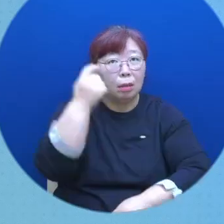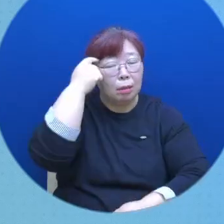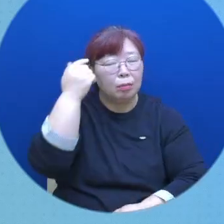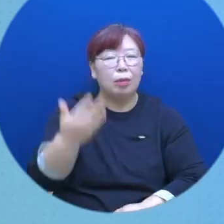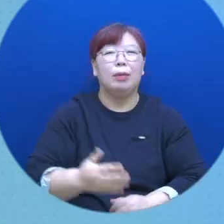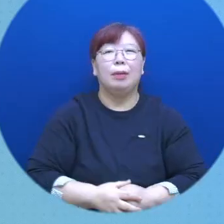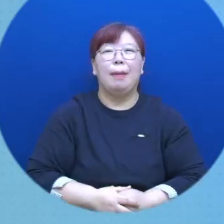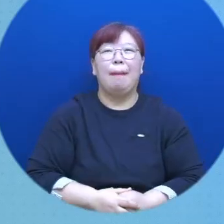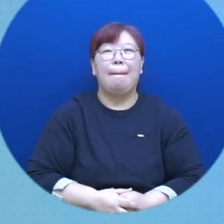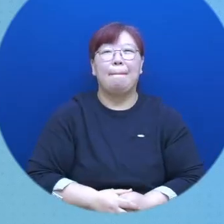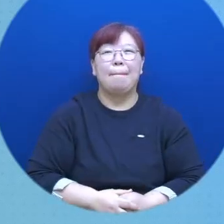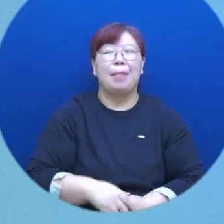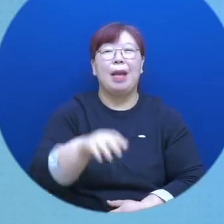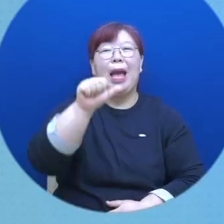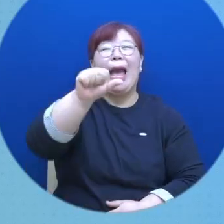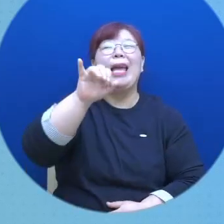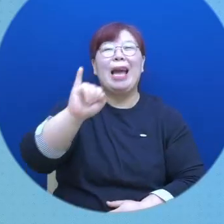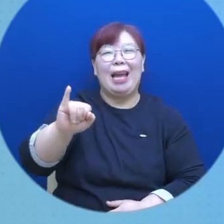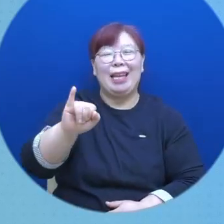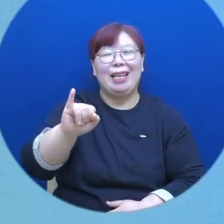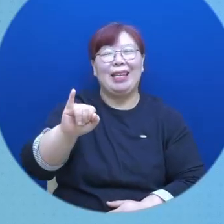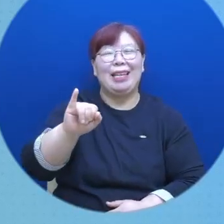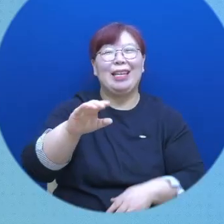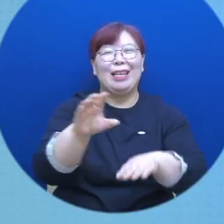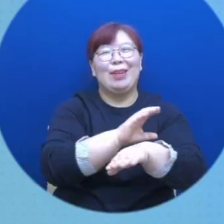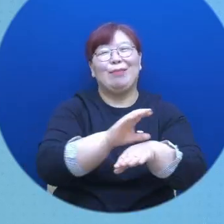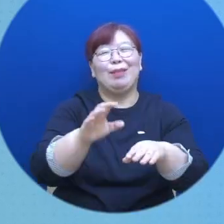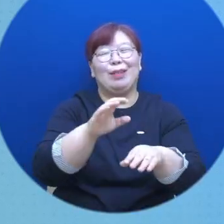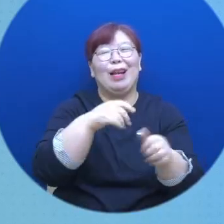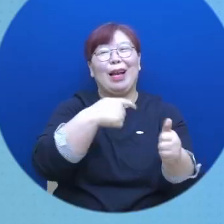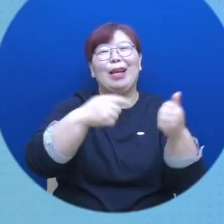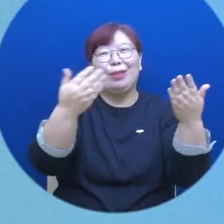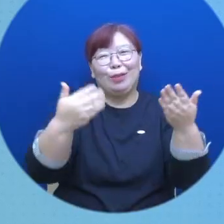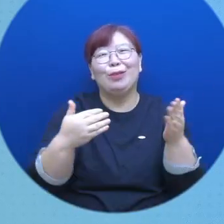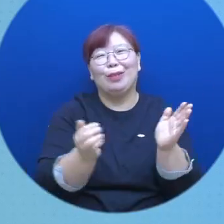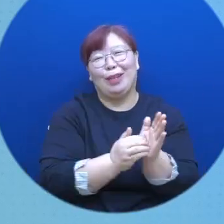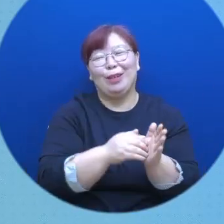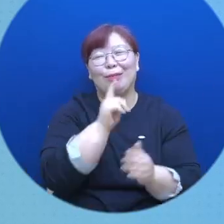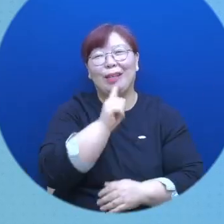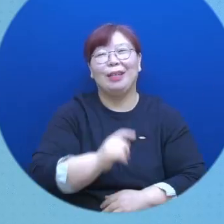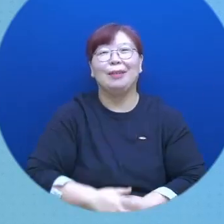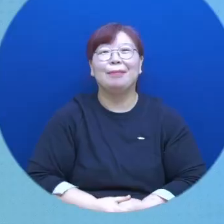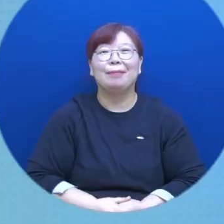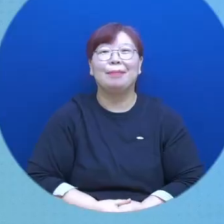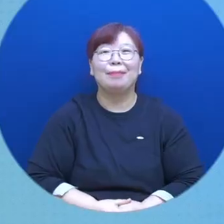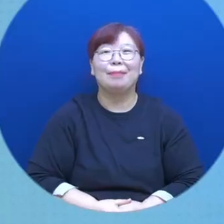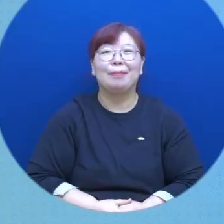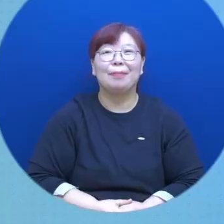그랬더니 AI가 가르쳐 주었어요. 그러더라고요.